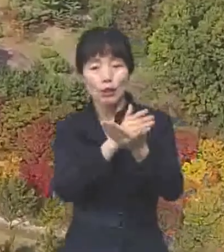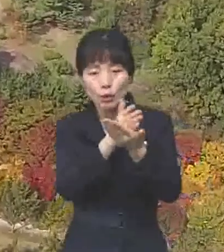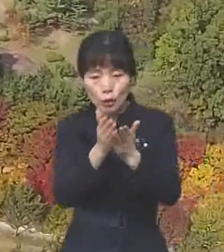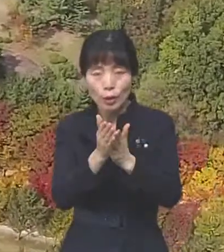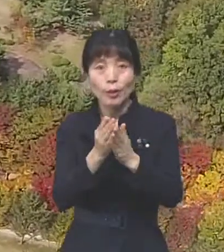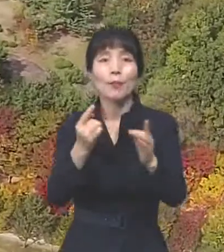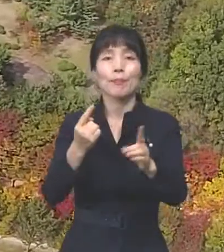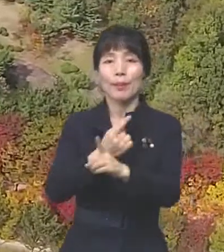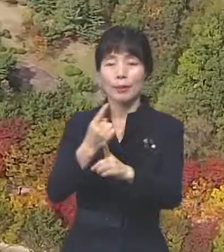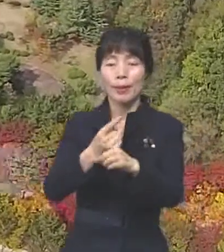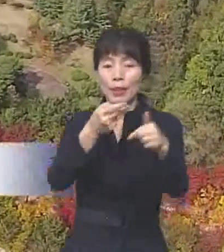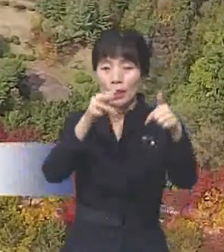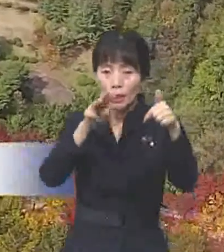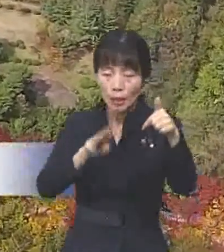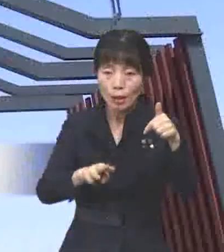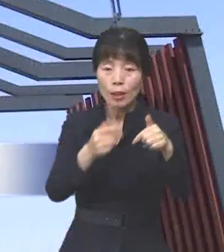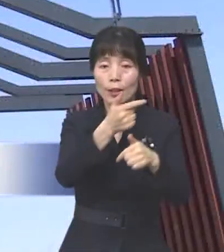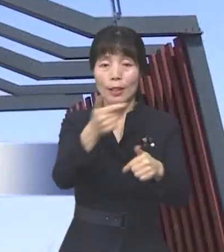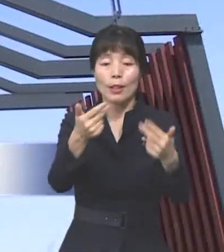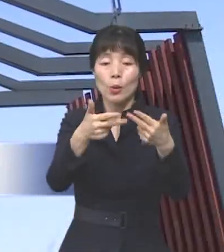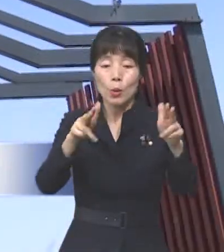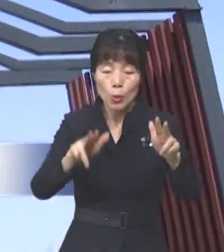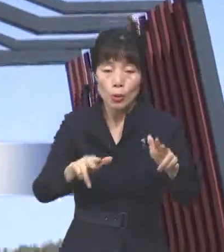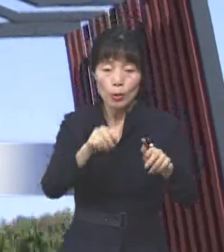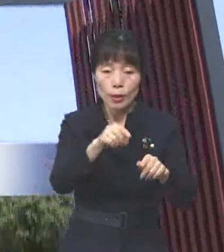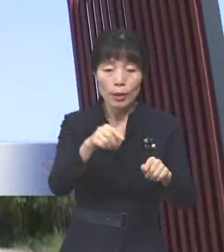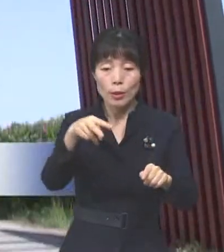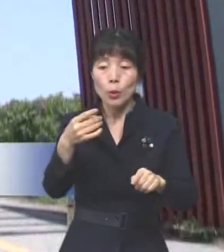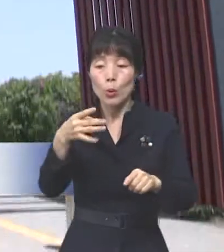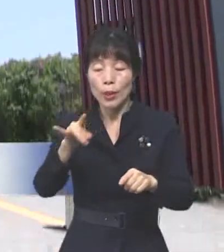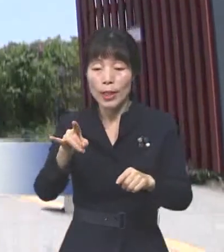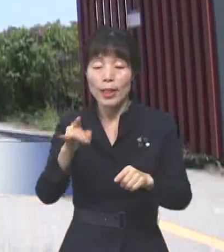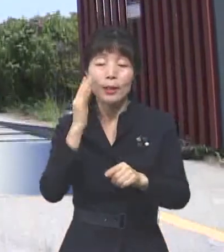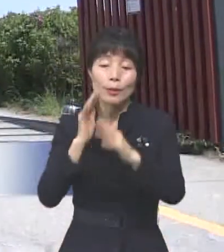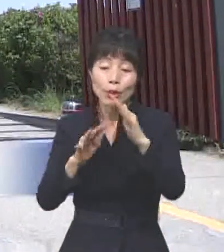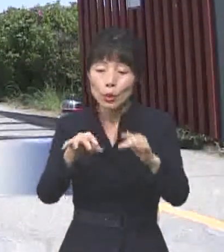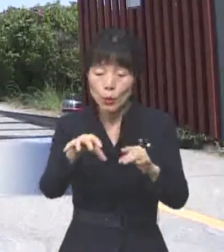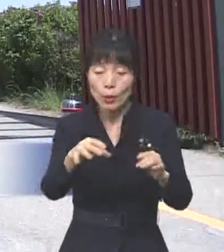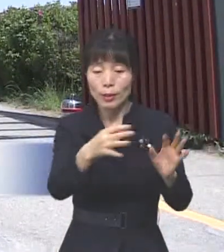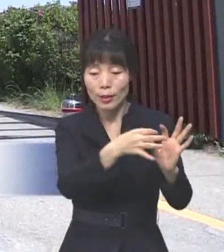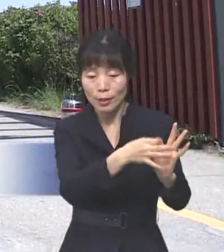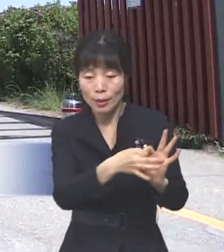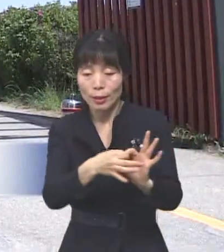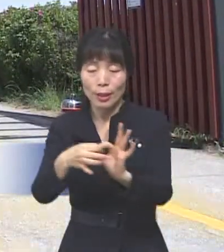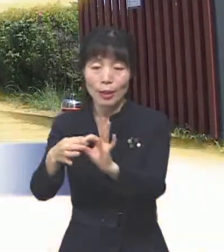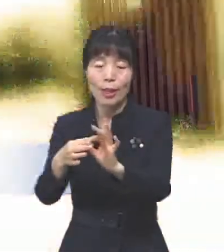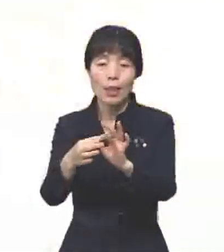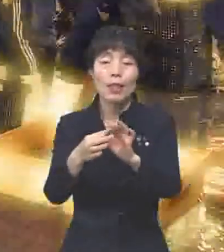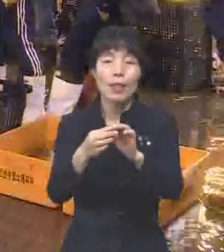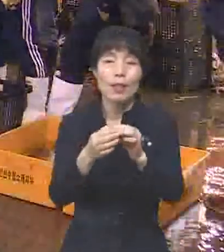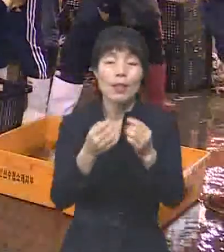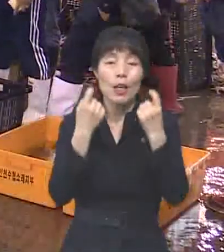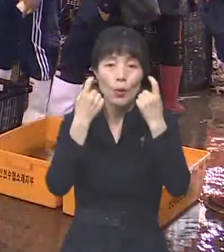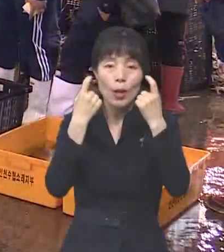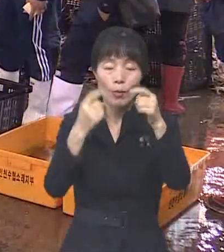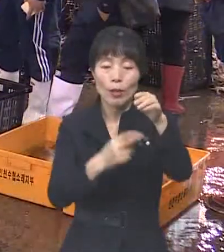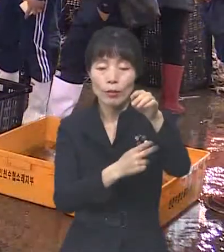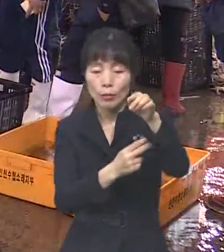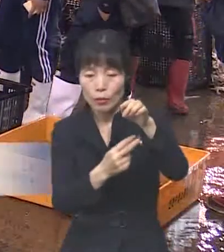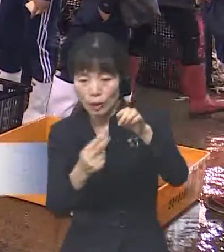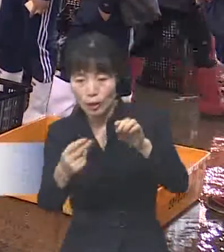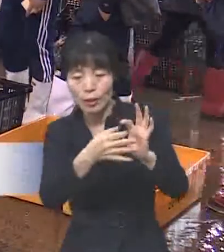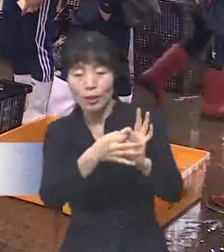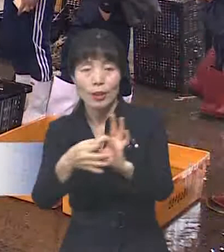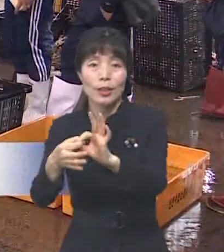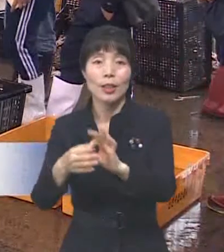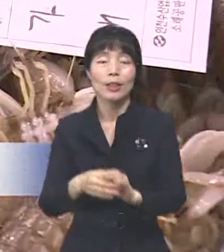개선합니다. 인천 대공원에서 소래생태습지공원을 거쳐 소래포까지 관광벨트를 조성합니다.